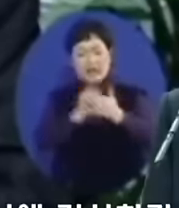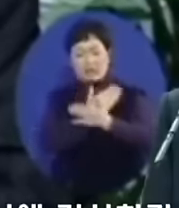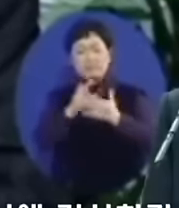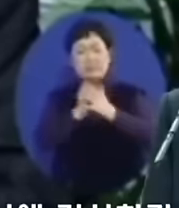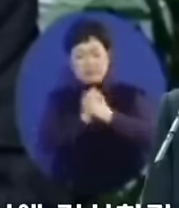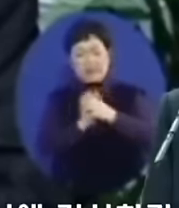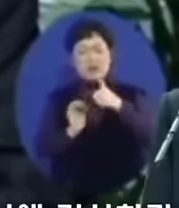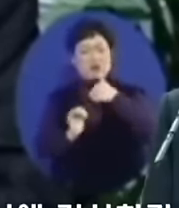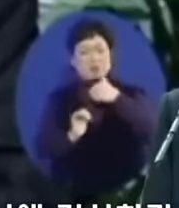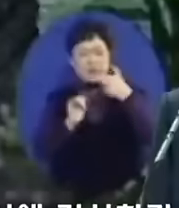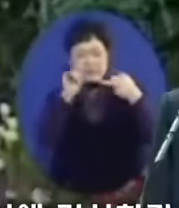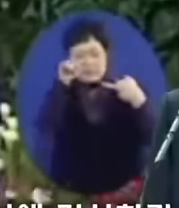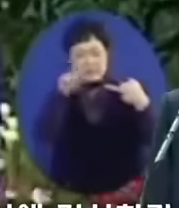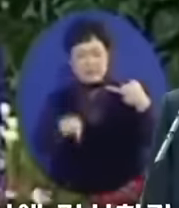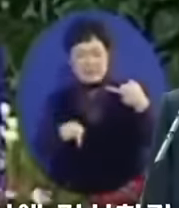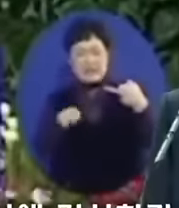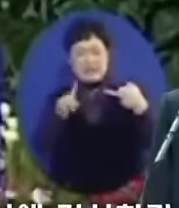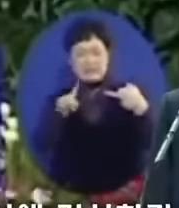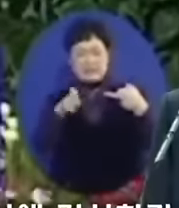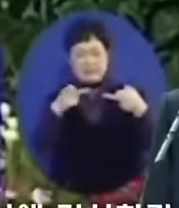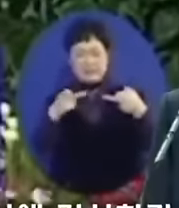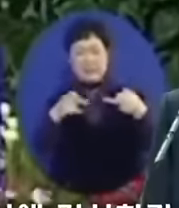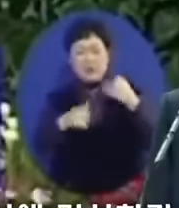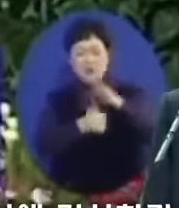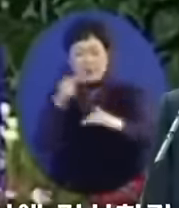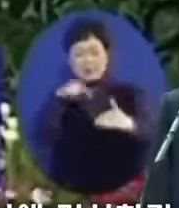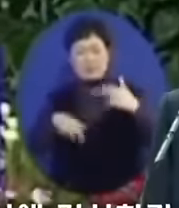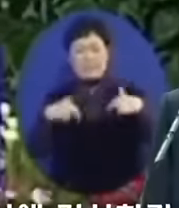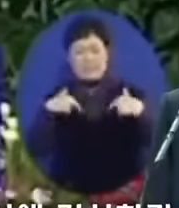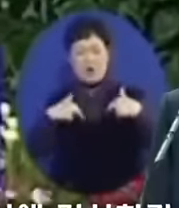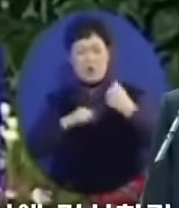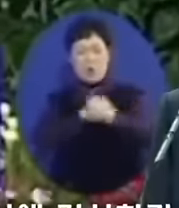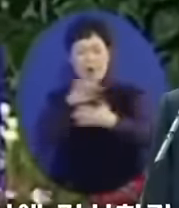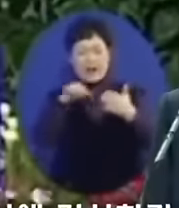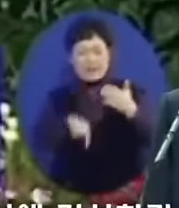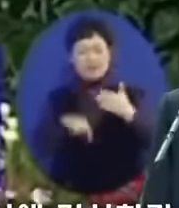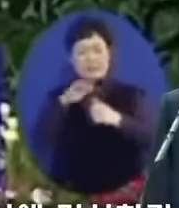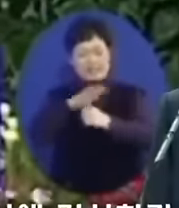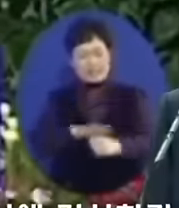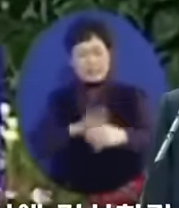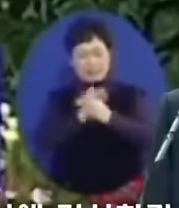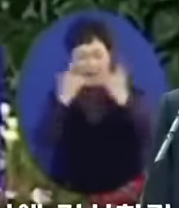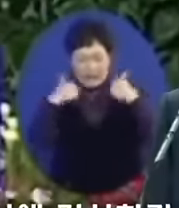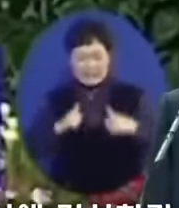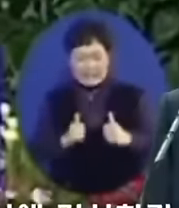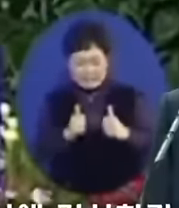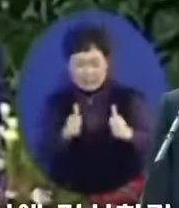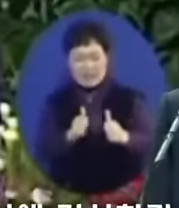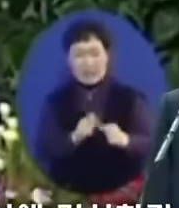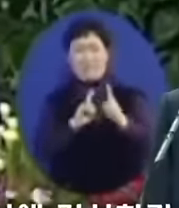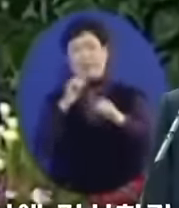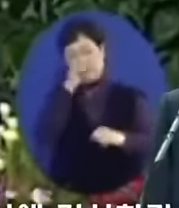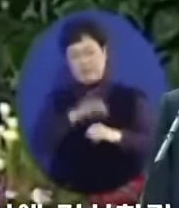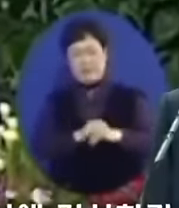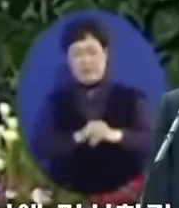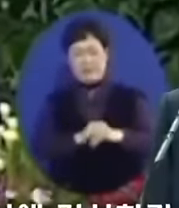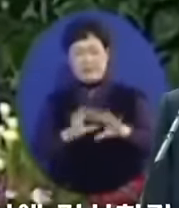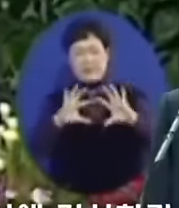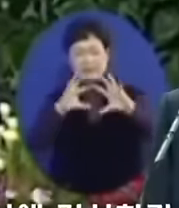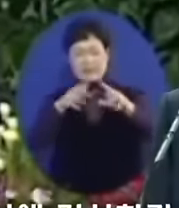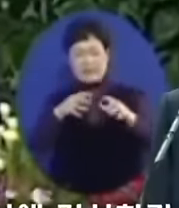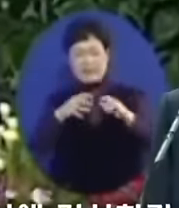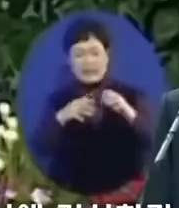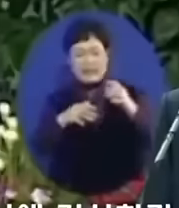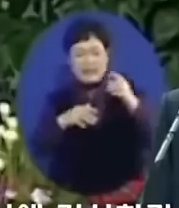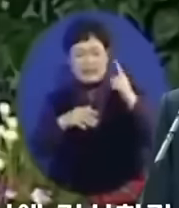로마서 12장 12절에 보면 소망 중에 즐거워하며 환난 중에 참으며 기도에 항상 힘쓰라 그렇게 말했습니다. 세계 제1차